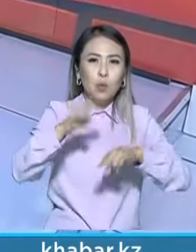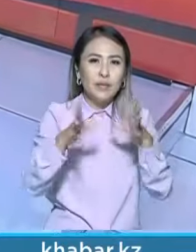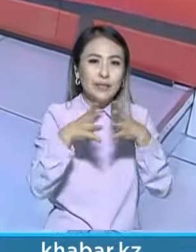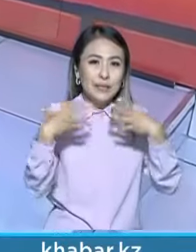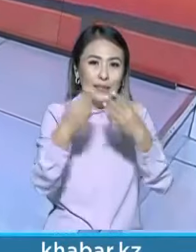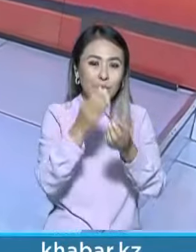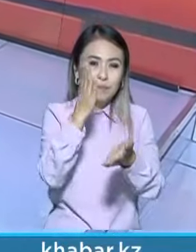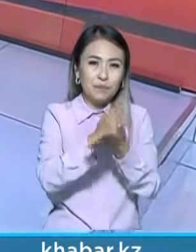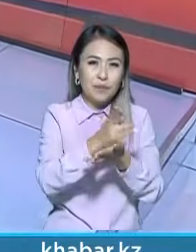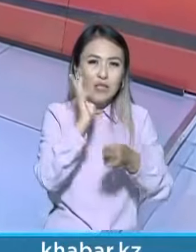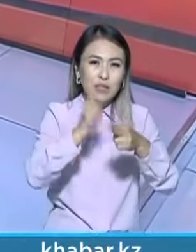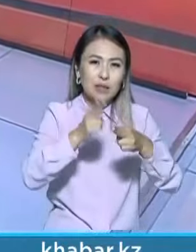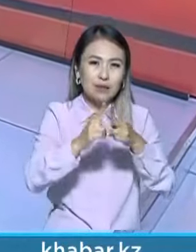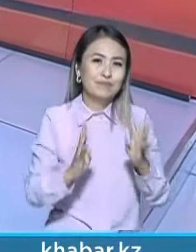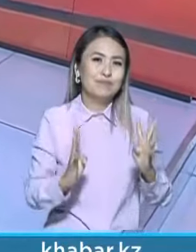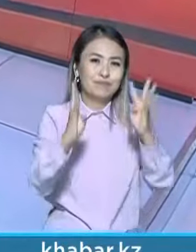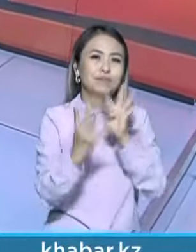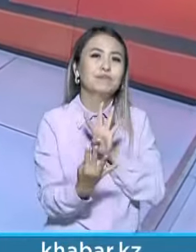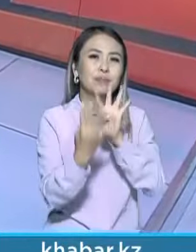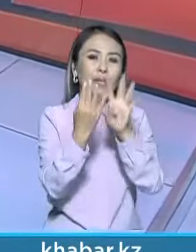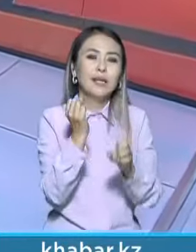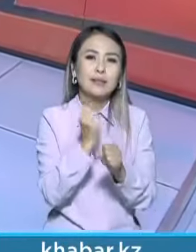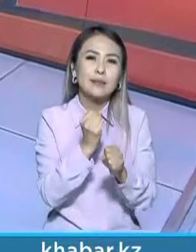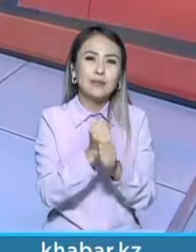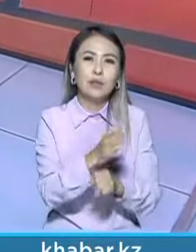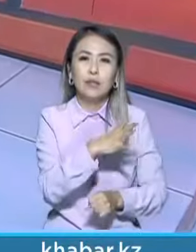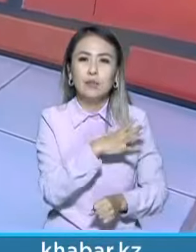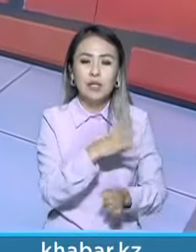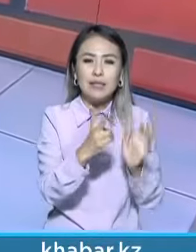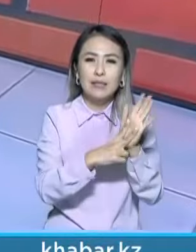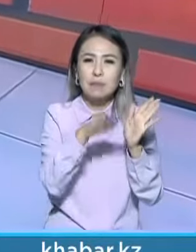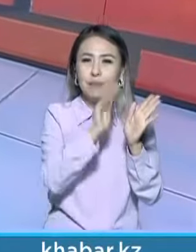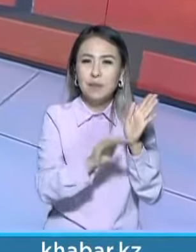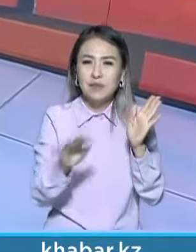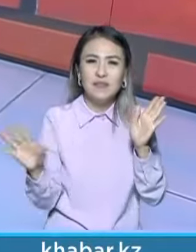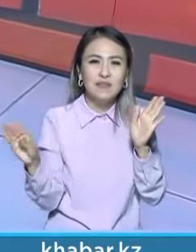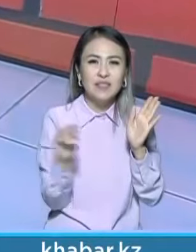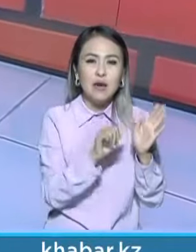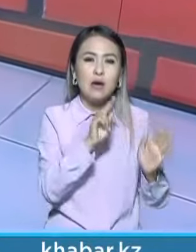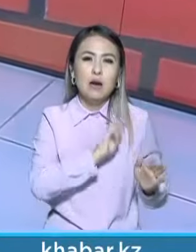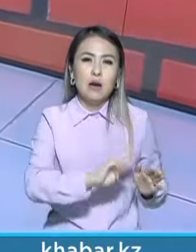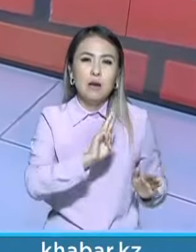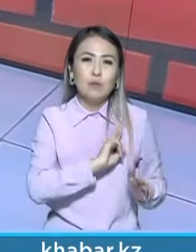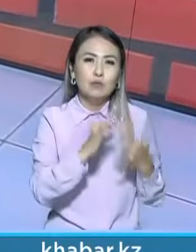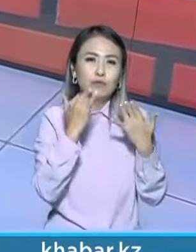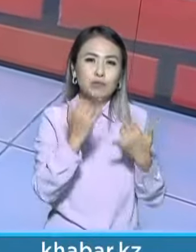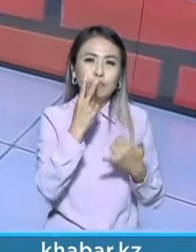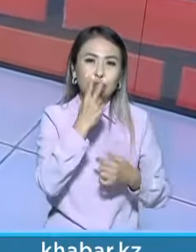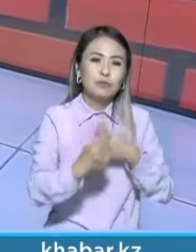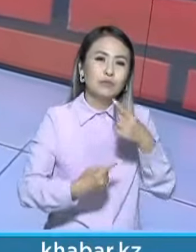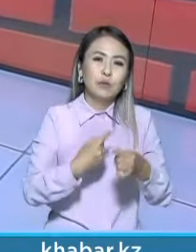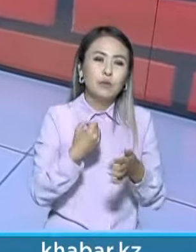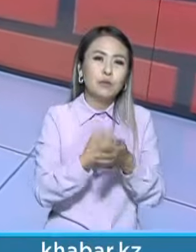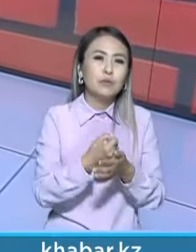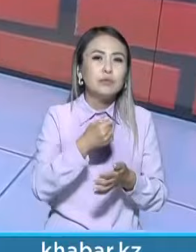бар. Темір бетон бұйымдарын өндіретін зауытта Шералы Ядыгаров жеті баласымен бірге жұмыс істейді. Қазір Шерағаның өзі зейнет